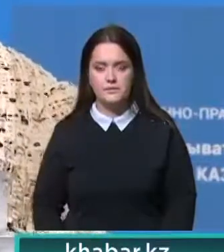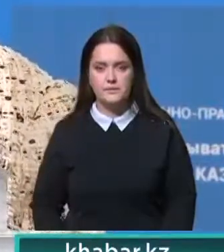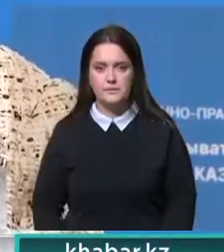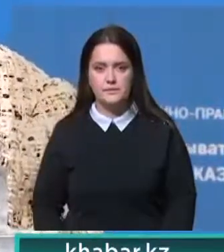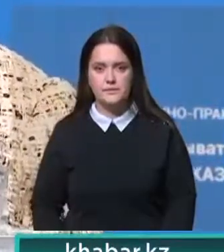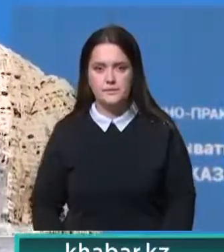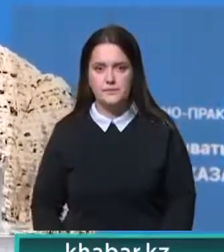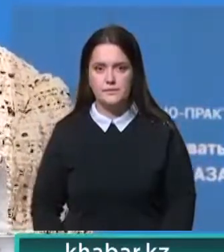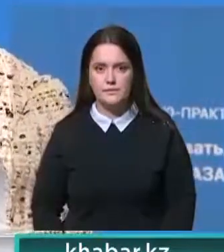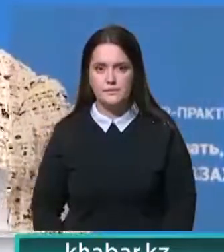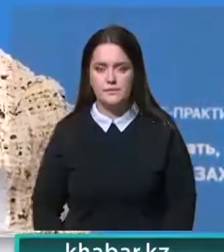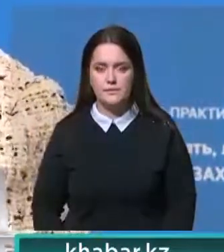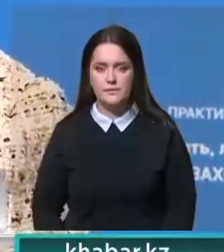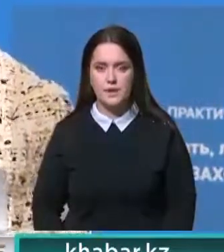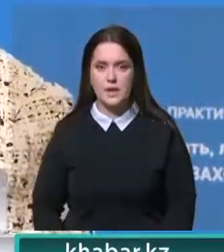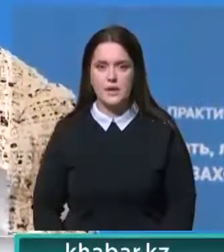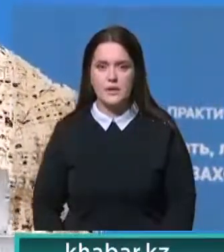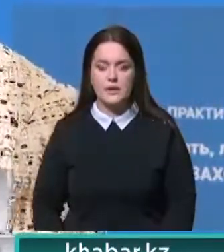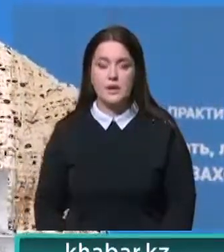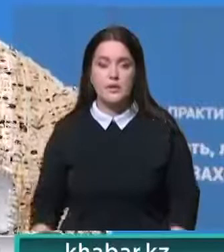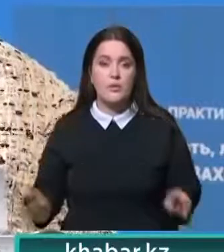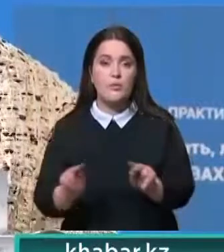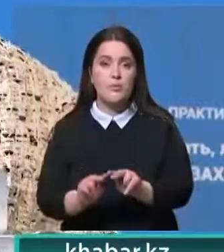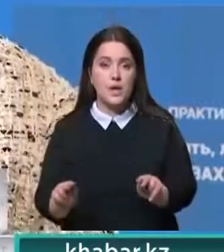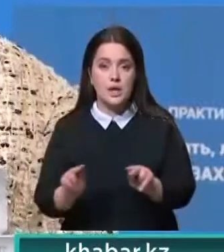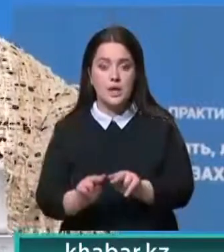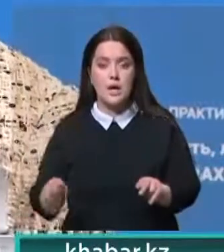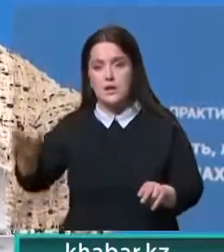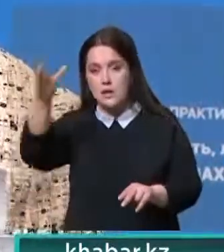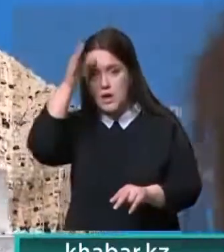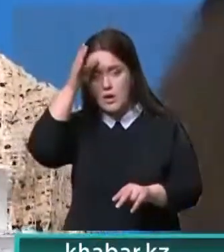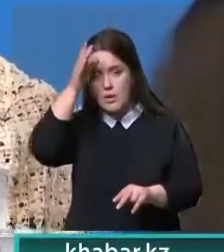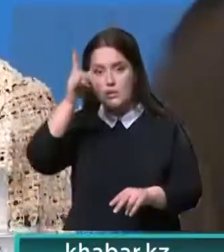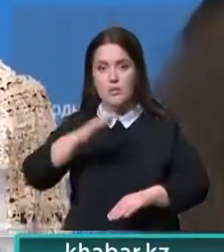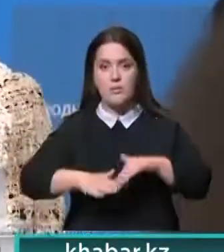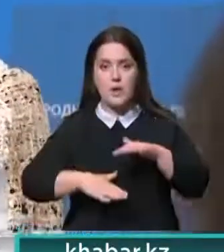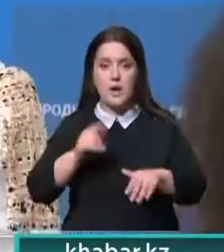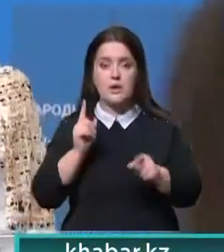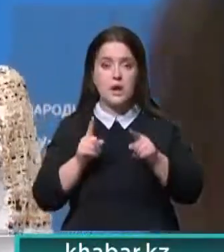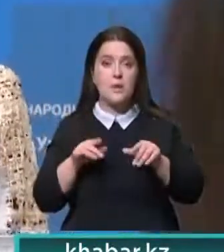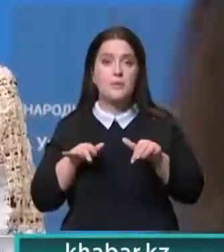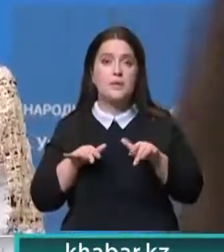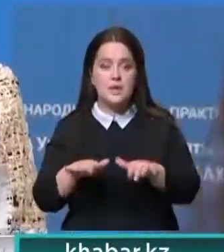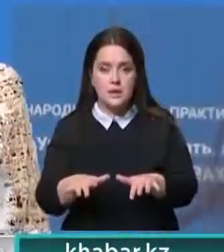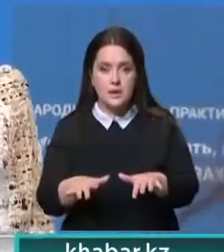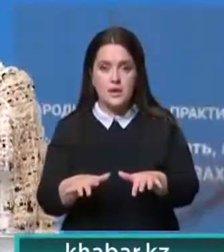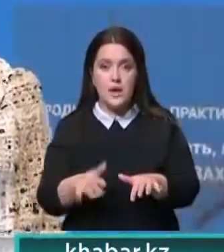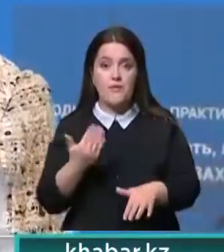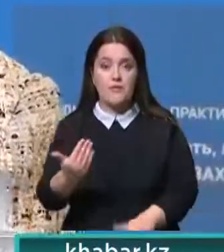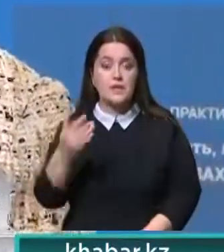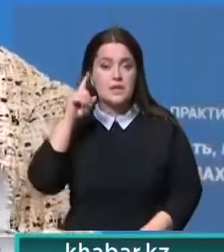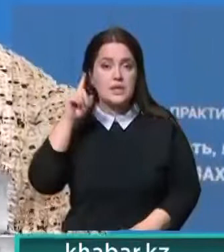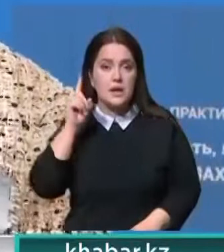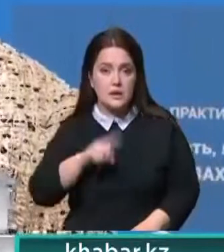Задача объединения педагогической науки и педагогической практики на самом деле. Потому что вы знаете,